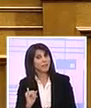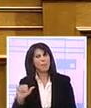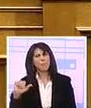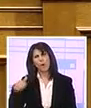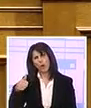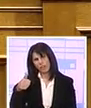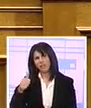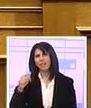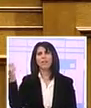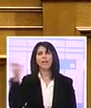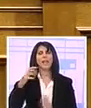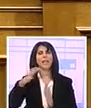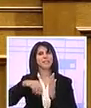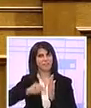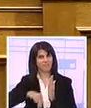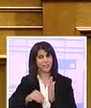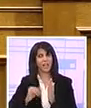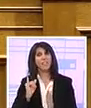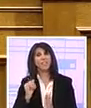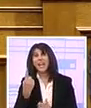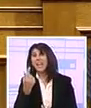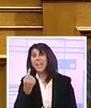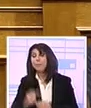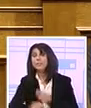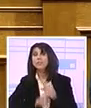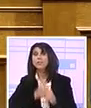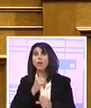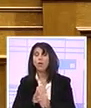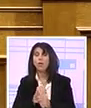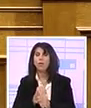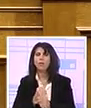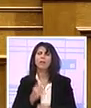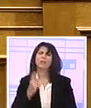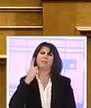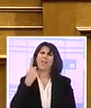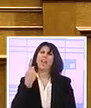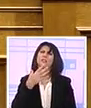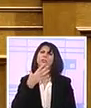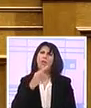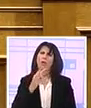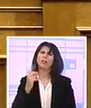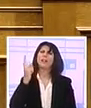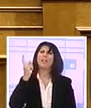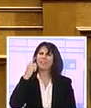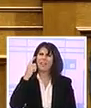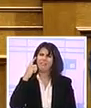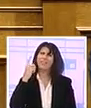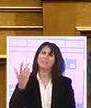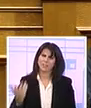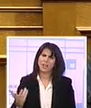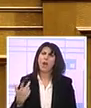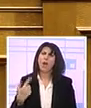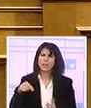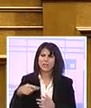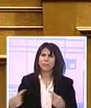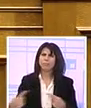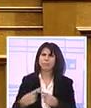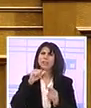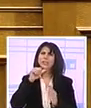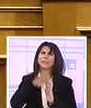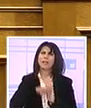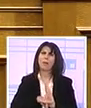δανειακή σύμβαση για τον απλούστατο λόγο ότι κατανοείτε ότι στερείται προφανώς συνταγματικότητας